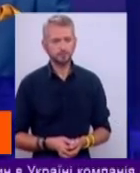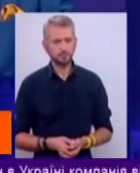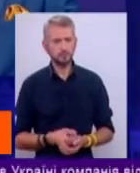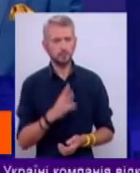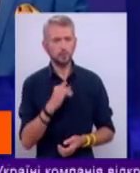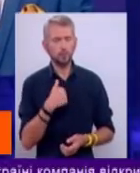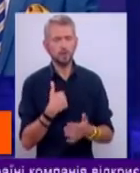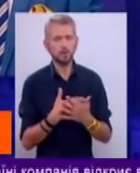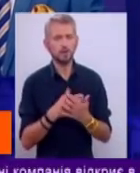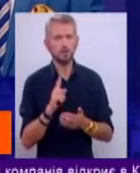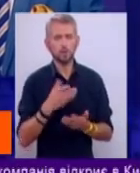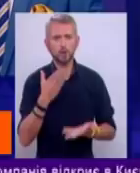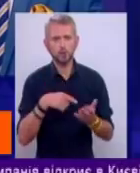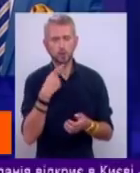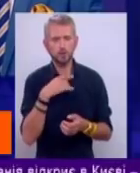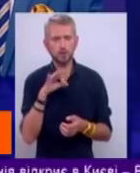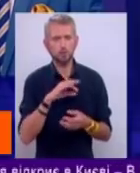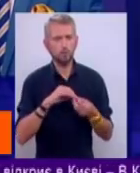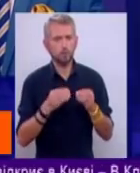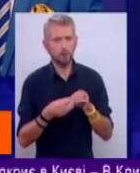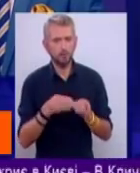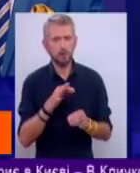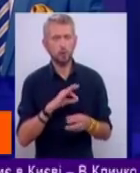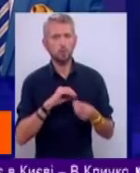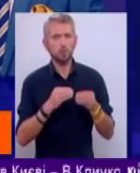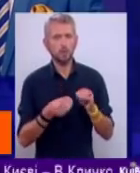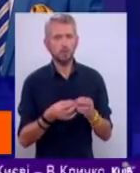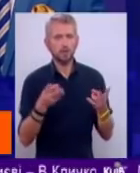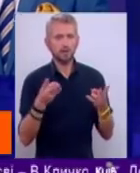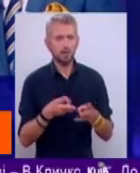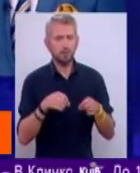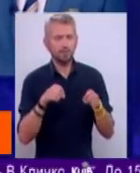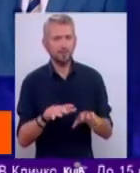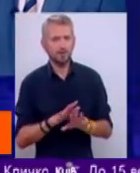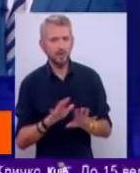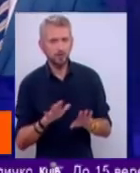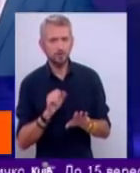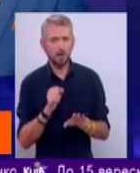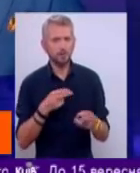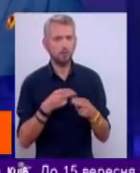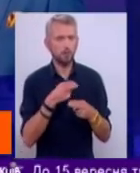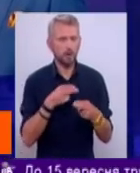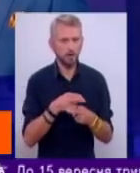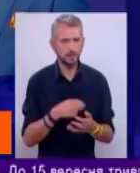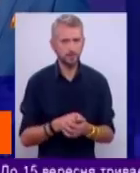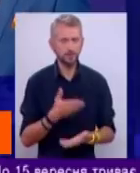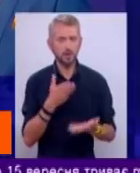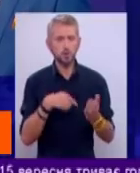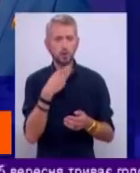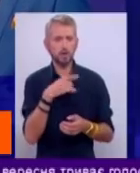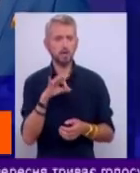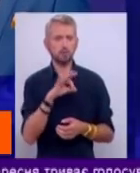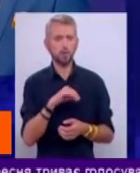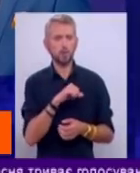мені здається, що от якщо казати про проблеми, то проблеми треба не вирішувати, а запобігати. Mm-hmm. І от якщо казати